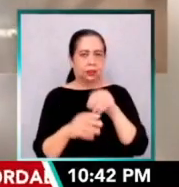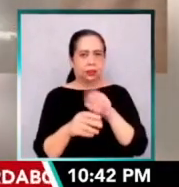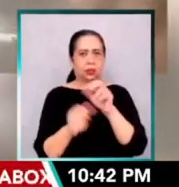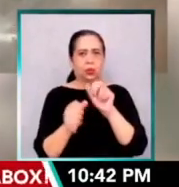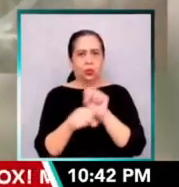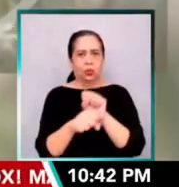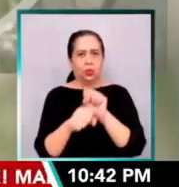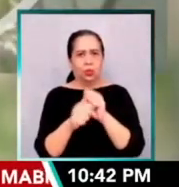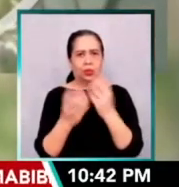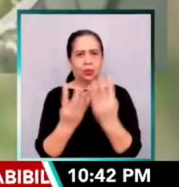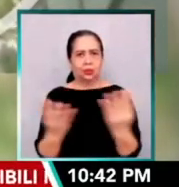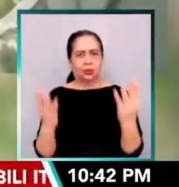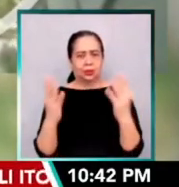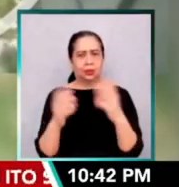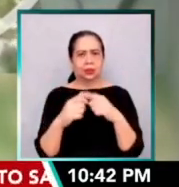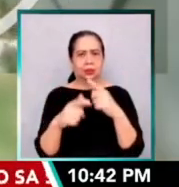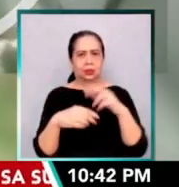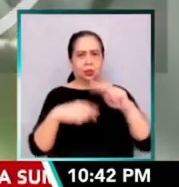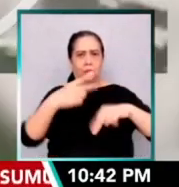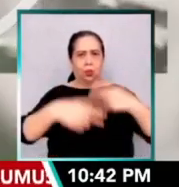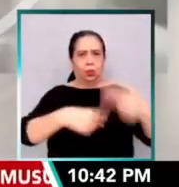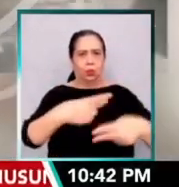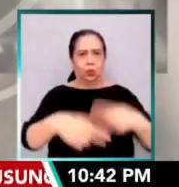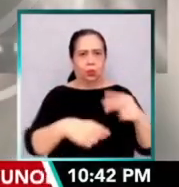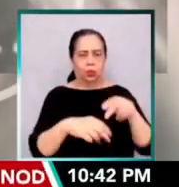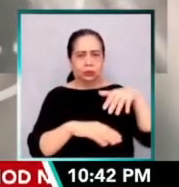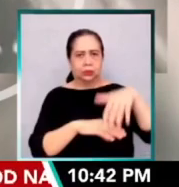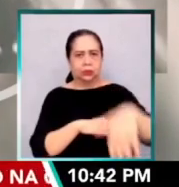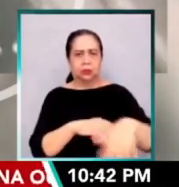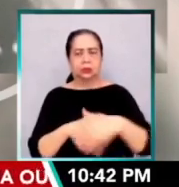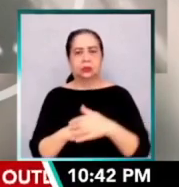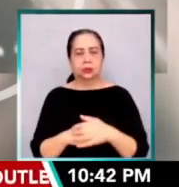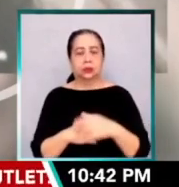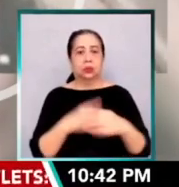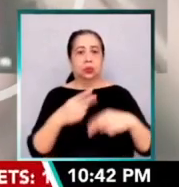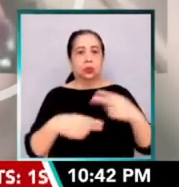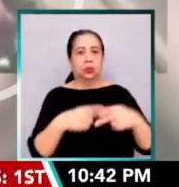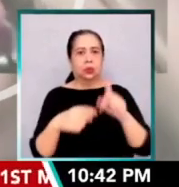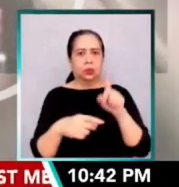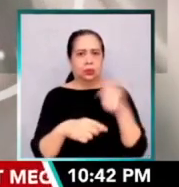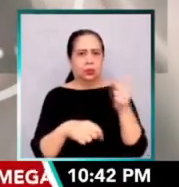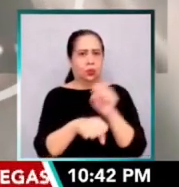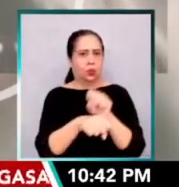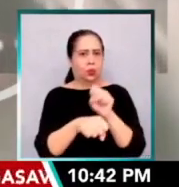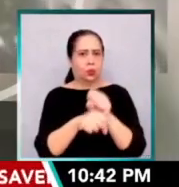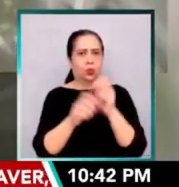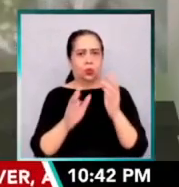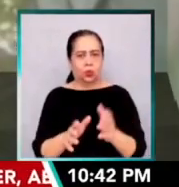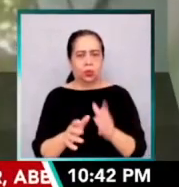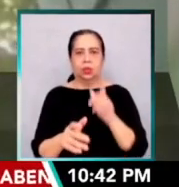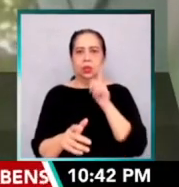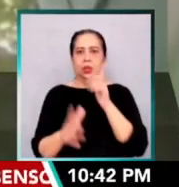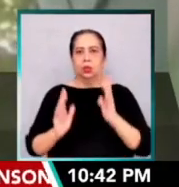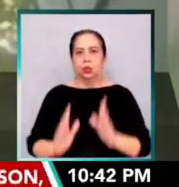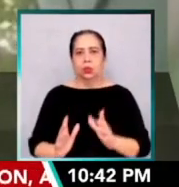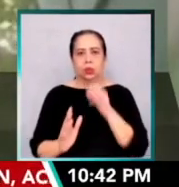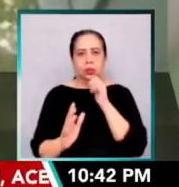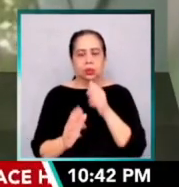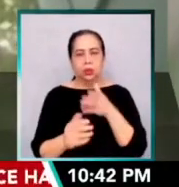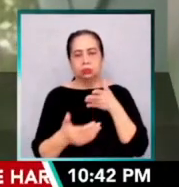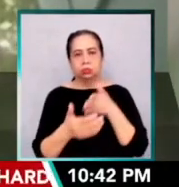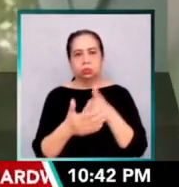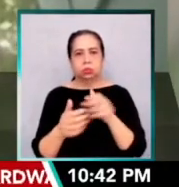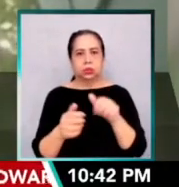saka nagpagulong-gulong pababa. Gumulong din ang isa pang manggagawa. Mabuti at hindi rin napuruhan ang